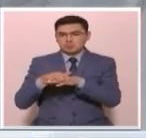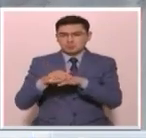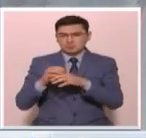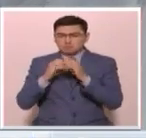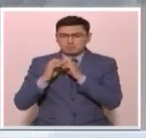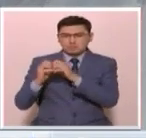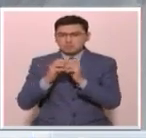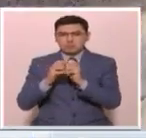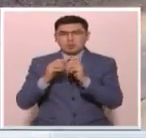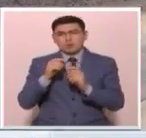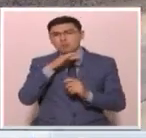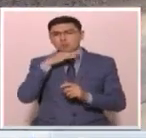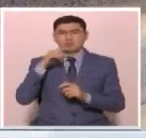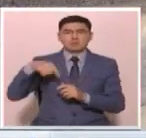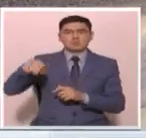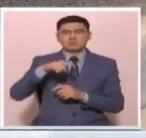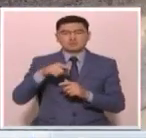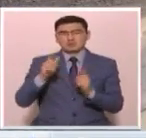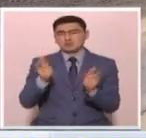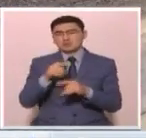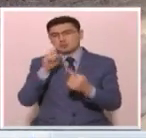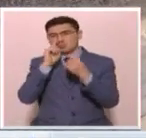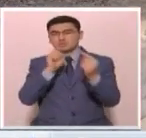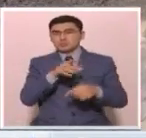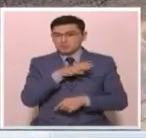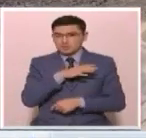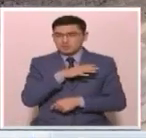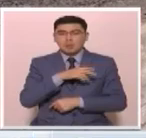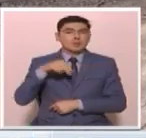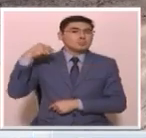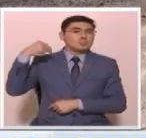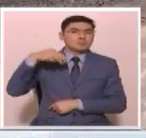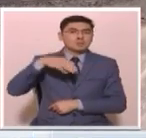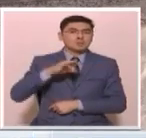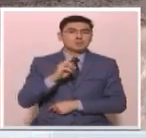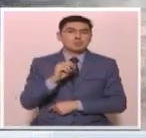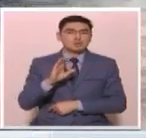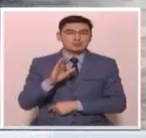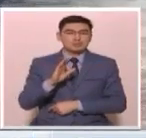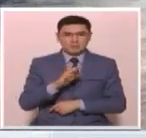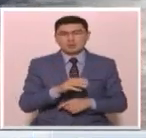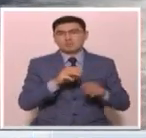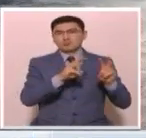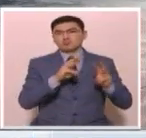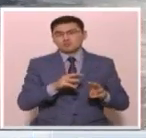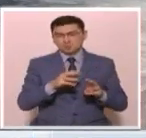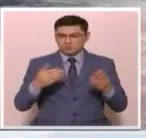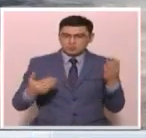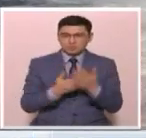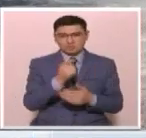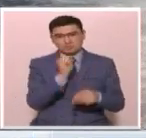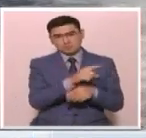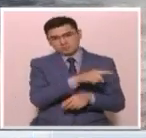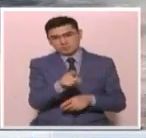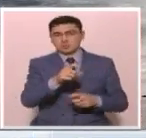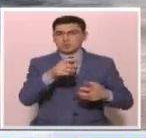түсіп, көпшілік қарсылық білдірген болатын. Президент Қасым-Жомарт Тоқаев үкіметке жобаны қайта қарауды тапсырған еді. Осыдан